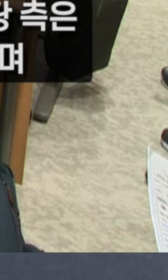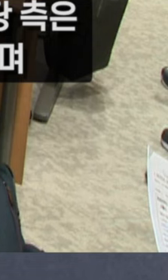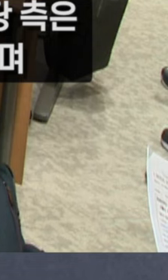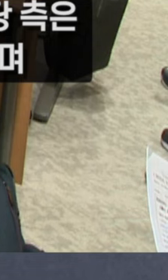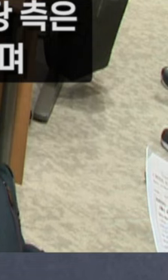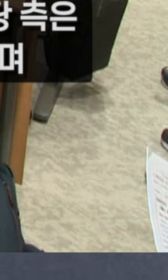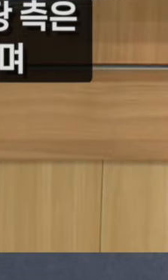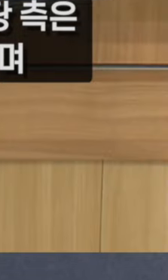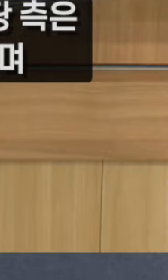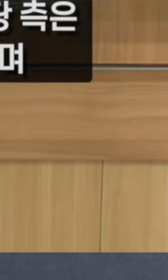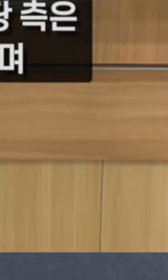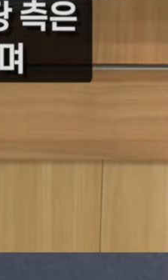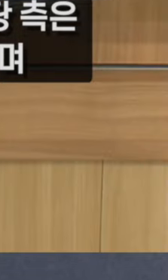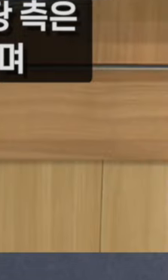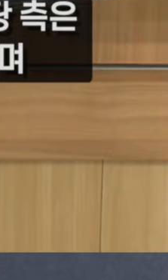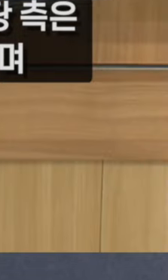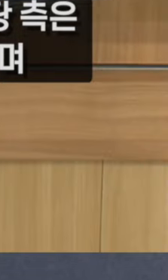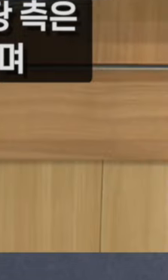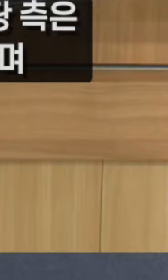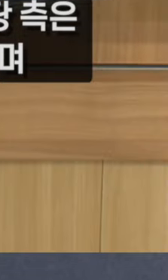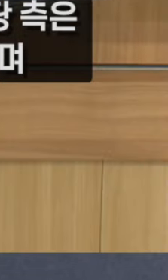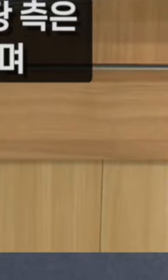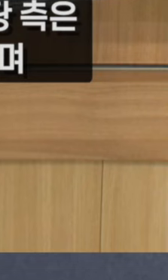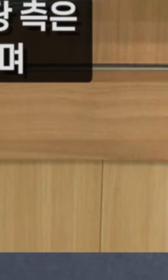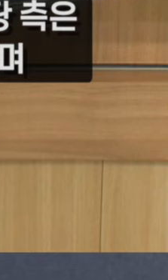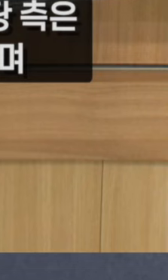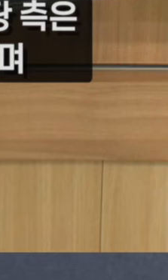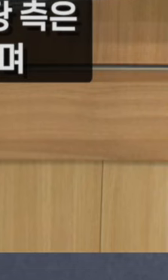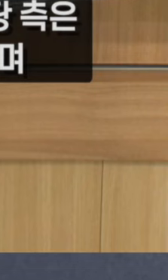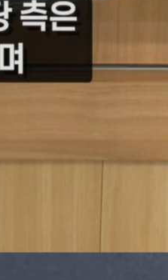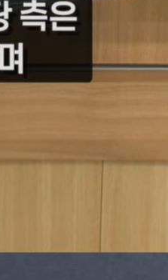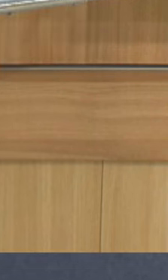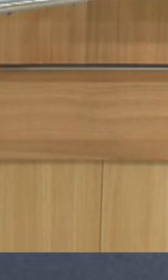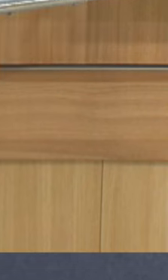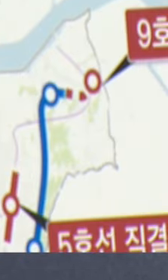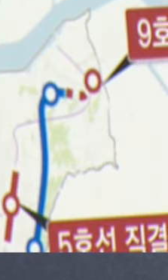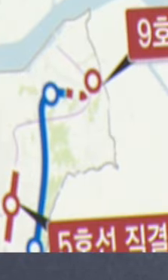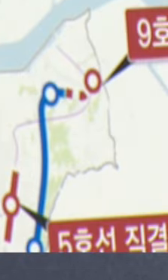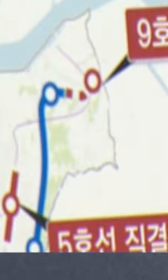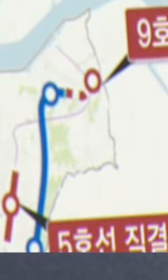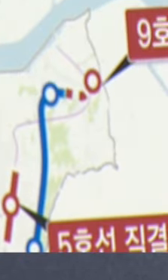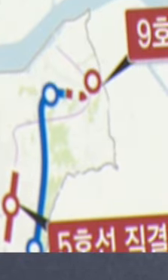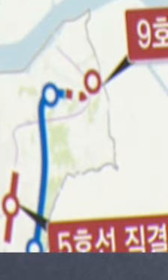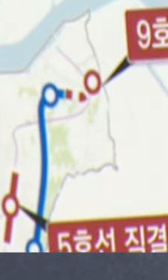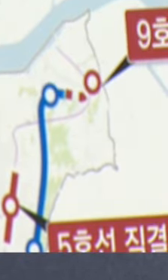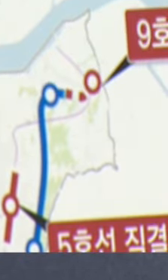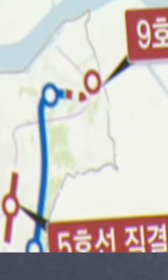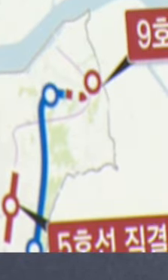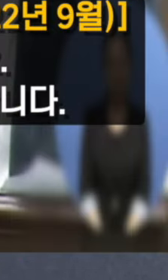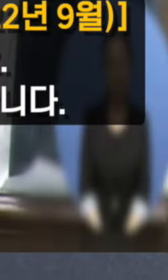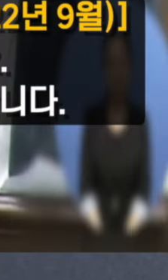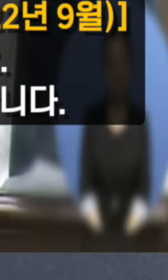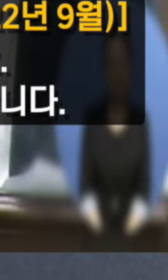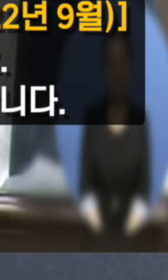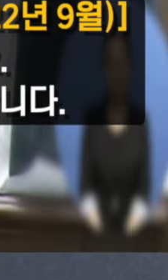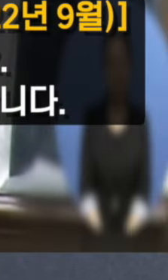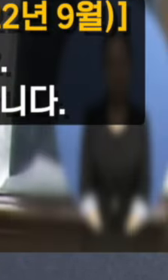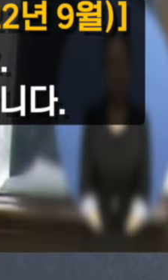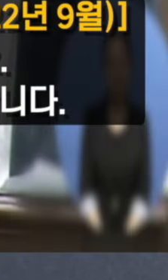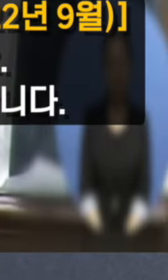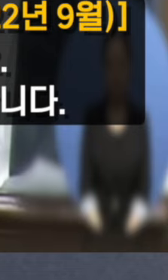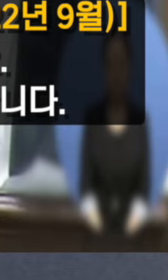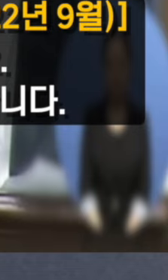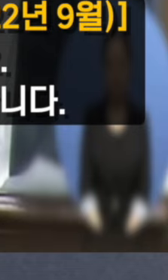하지만 더불어민주당 측은 대중교통 복지 측면에서 접근해야 한다며 오 시장의 주장을 비판합니다. 지금의 시대